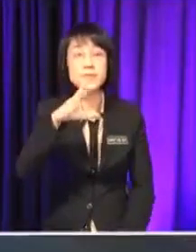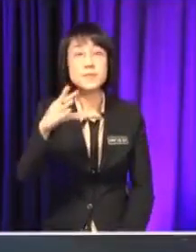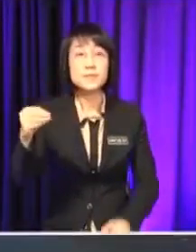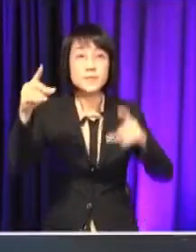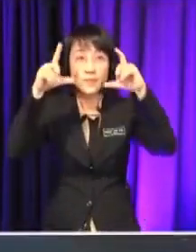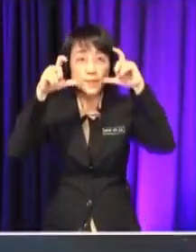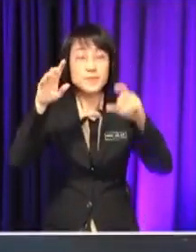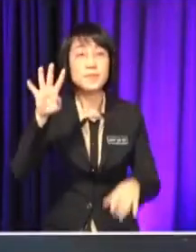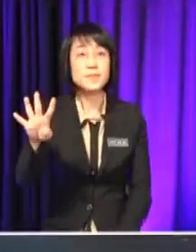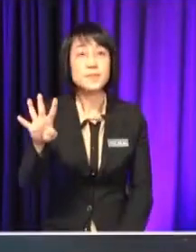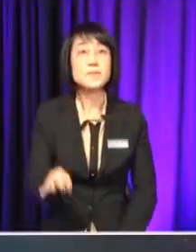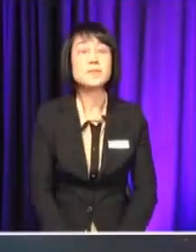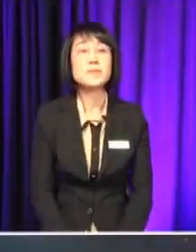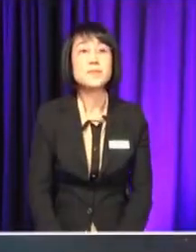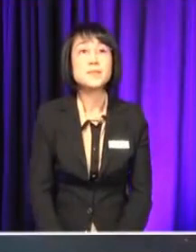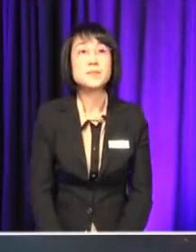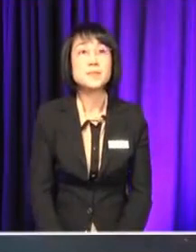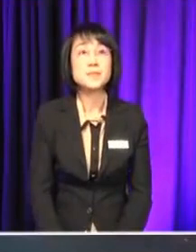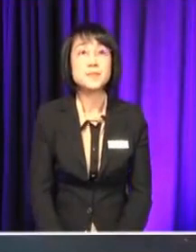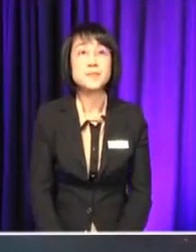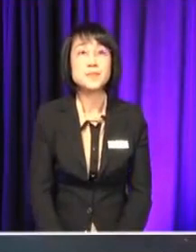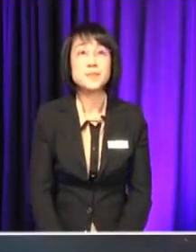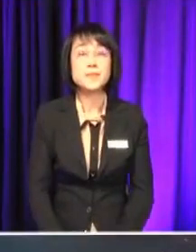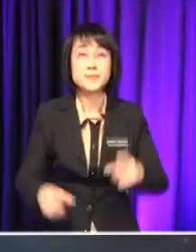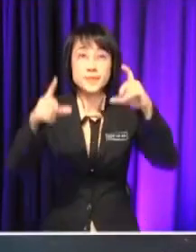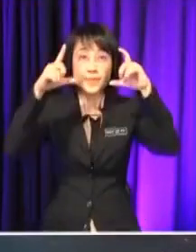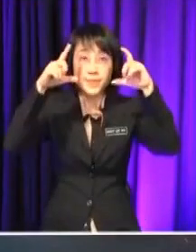1 dan juga camp 4 jadi